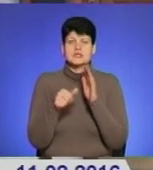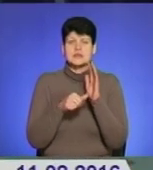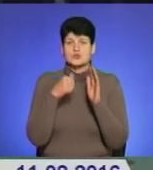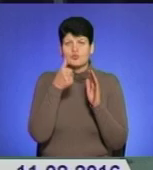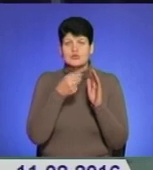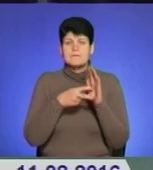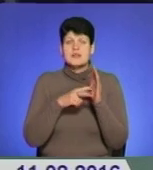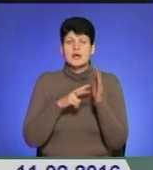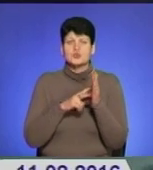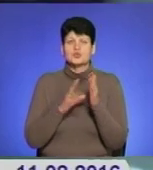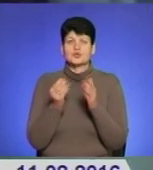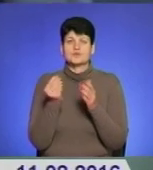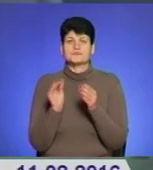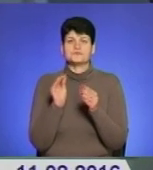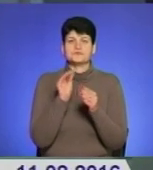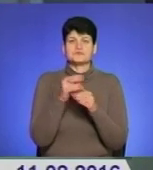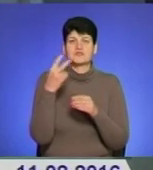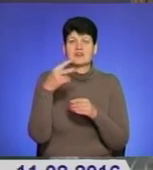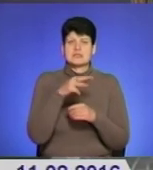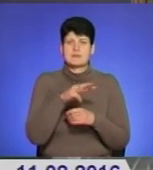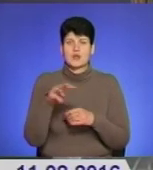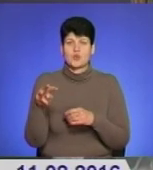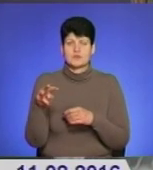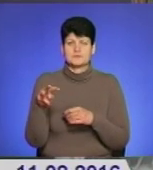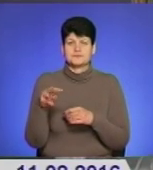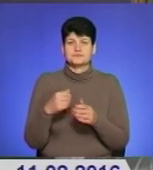році планують інвестувати до 20 мільйонів.